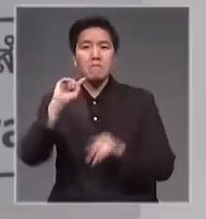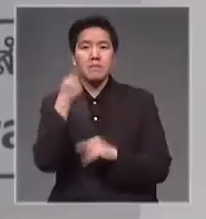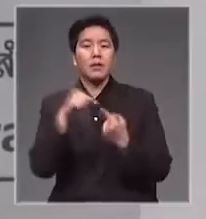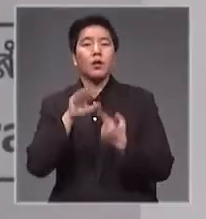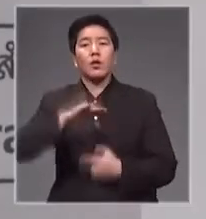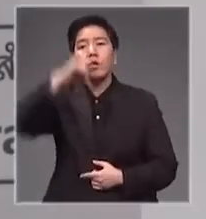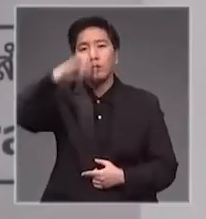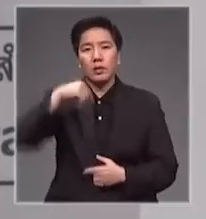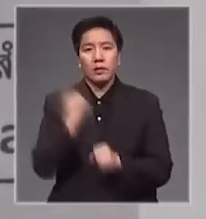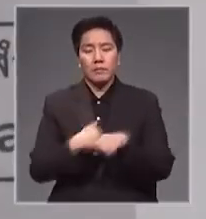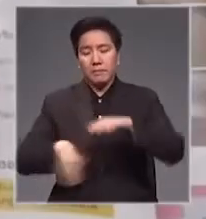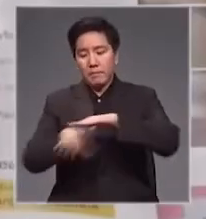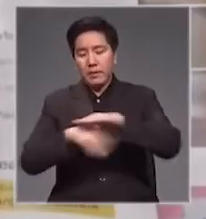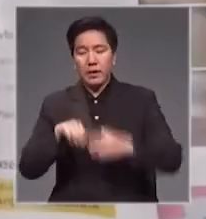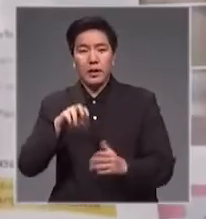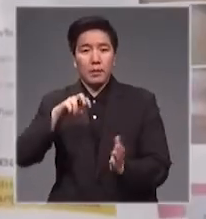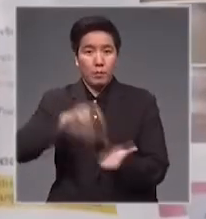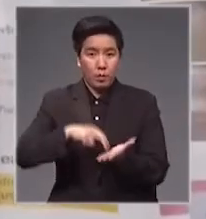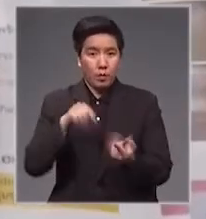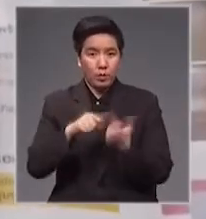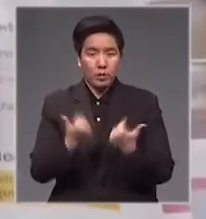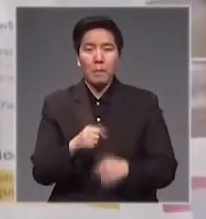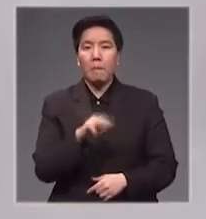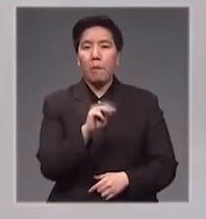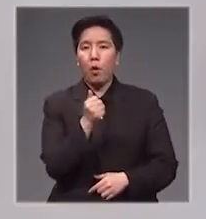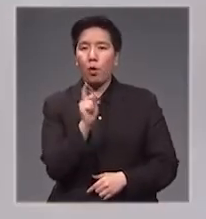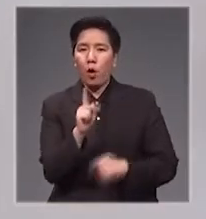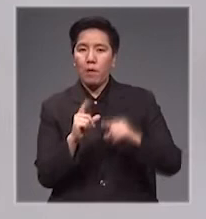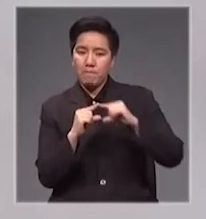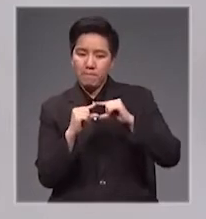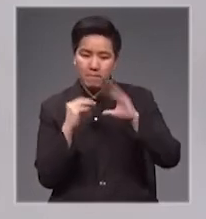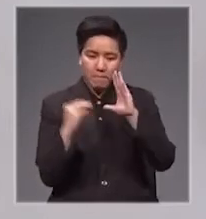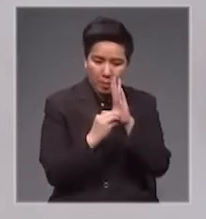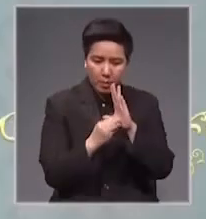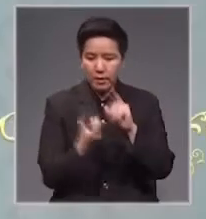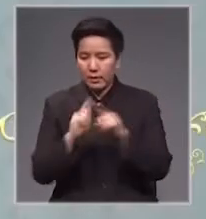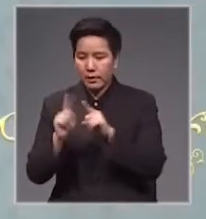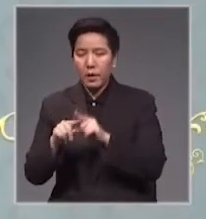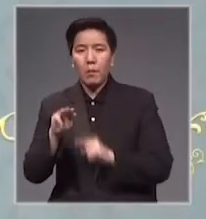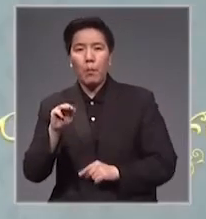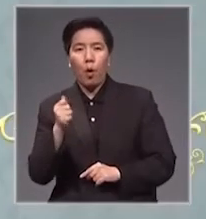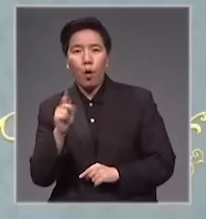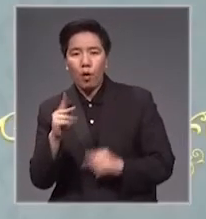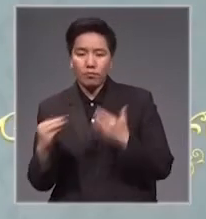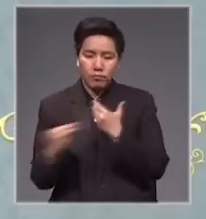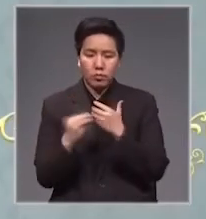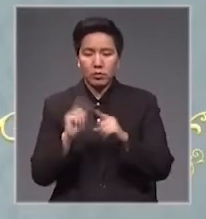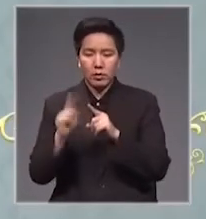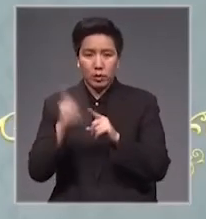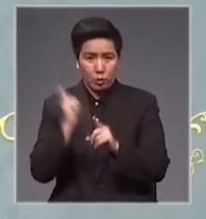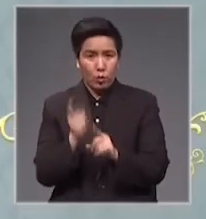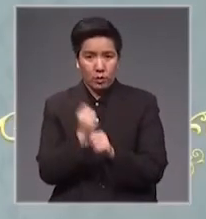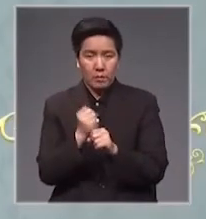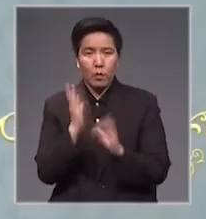ตรฐานรองรับเช่นของมก.อย.เป็นต้นนะครับซึ่งเราจะต้องสร้างห่วงโซ่ผู้ผลิตแล้วก็การต